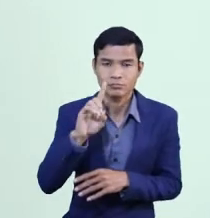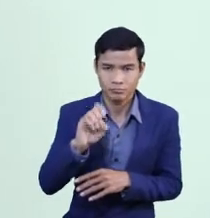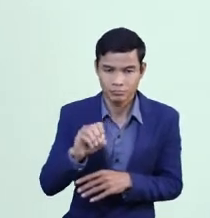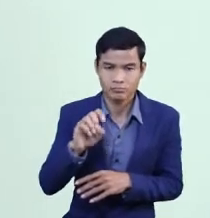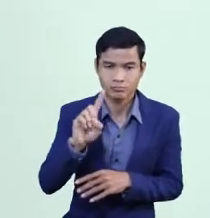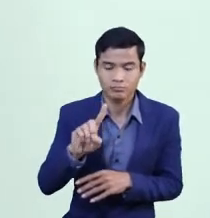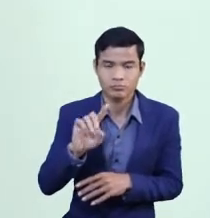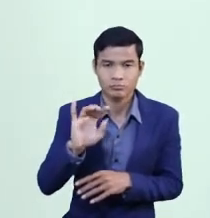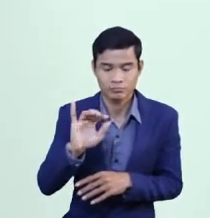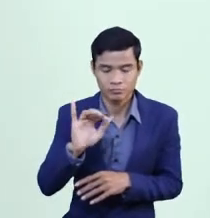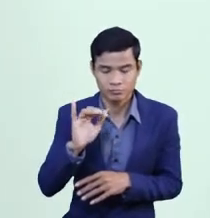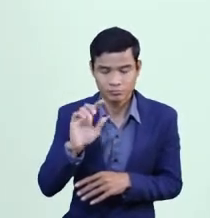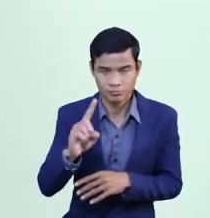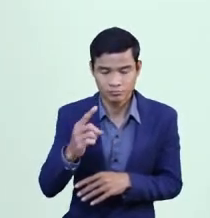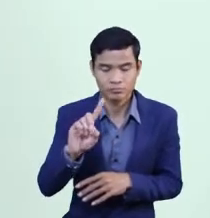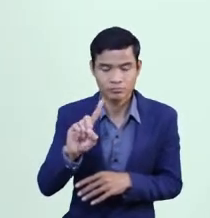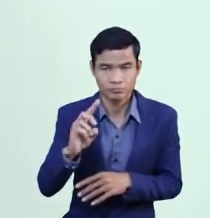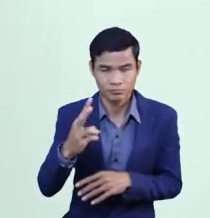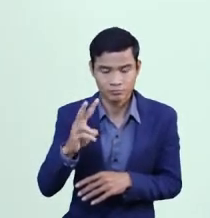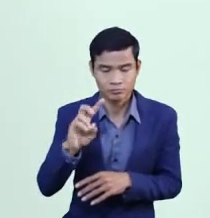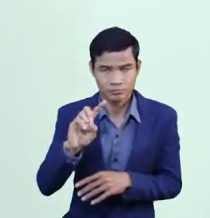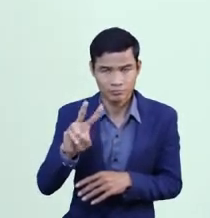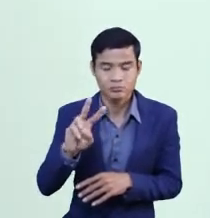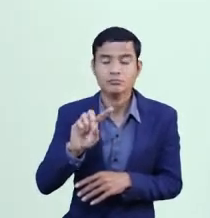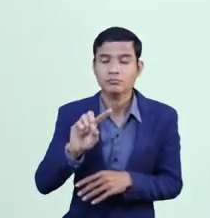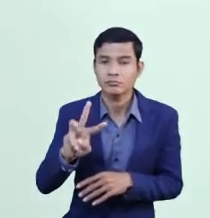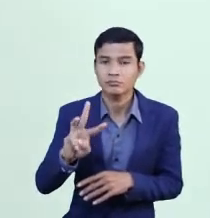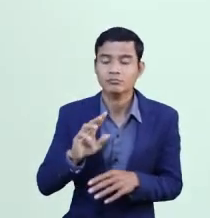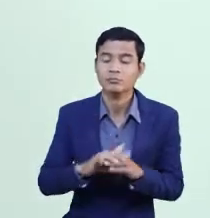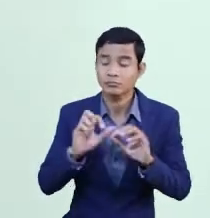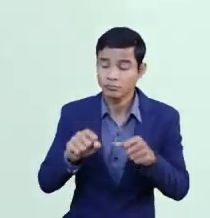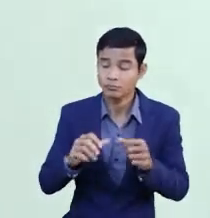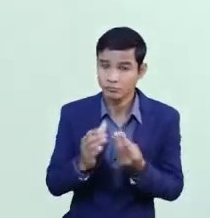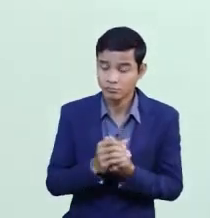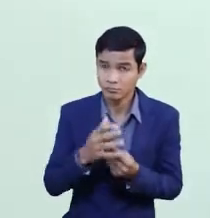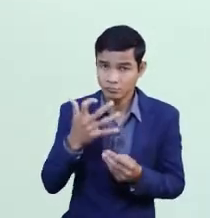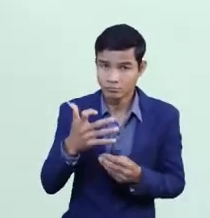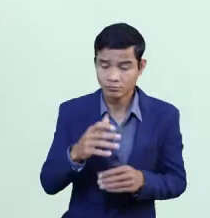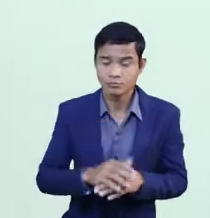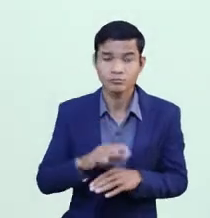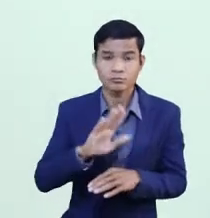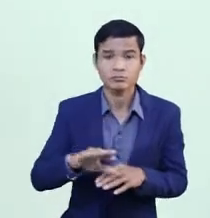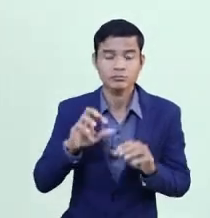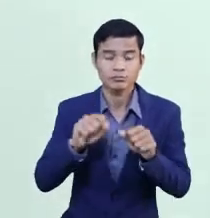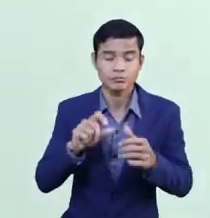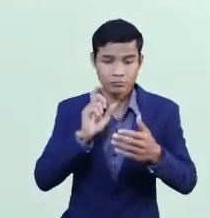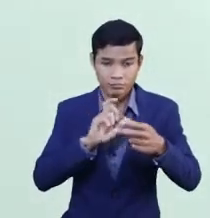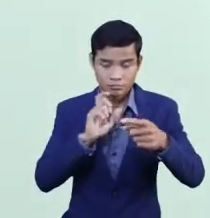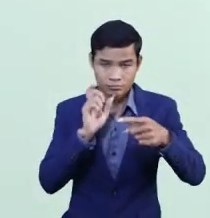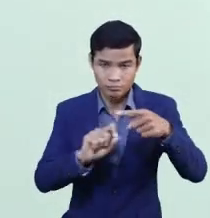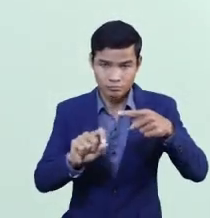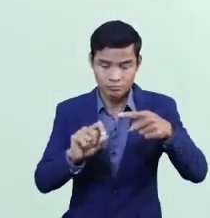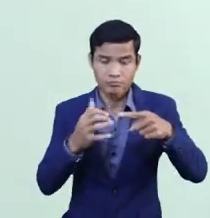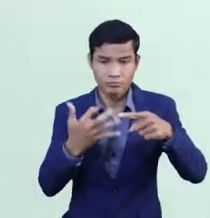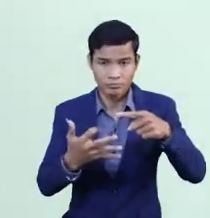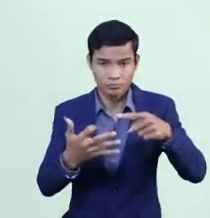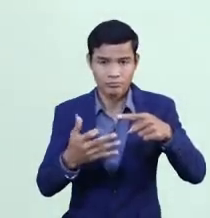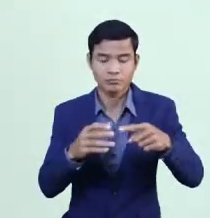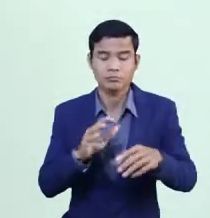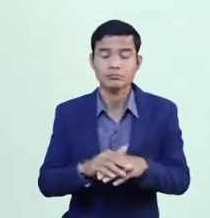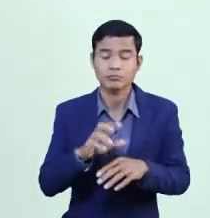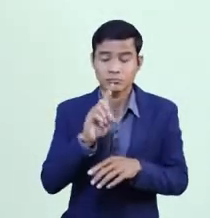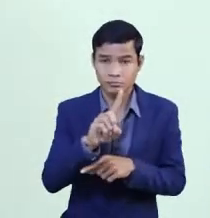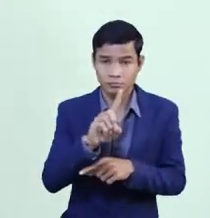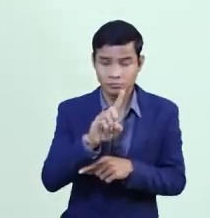bốn đọc đọc mũi đọc pí đọc bầy chả cứ mình chụm nguồn bám bầy nè chả chắc nhìn sao sẽ lấy bám bầy chả chẳng